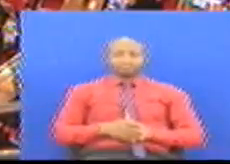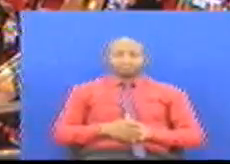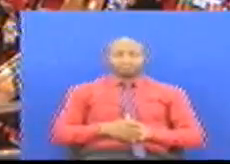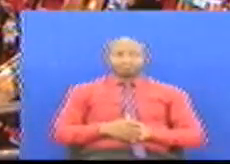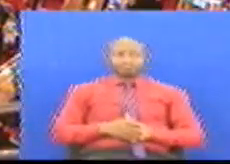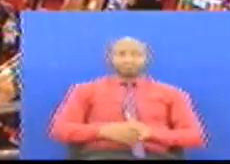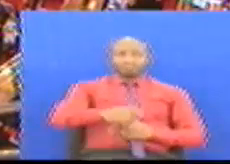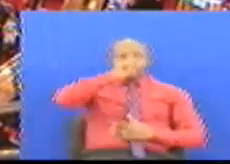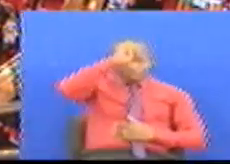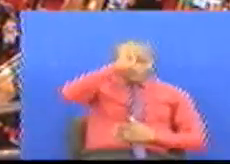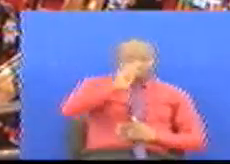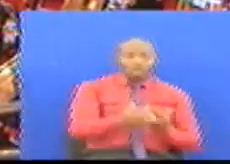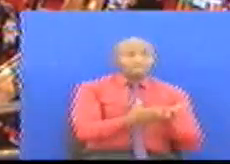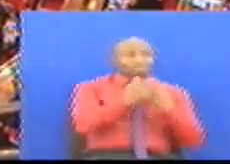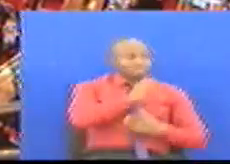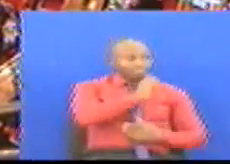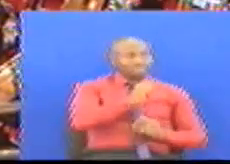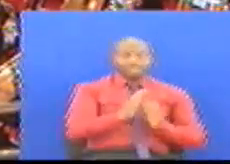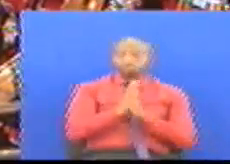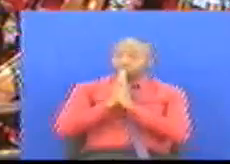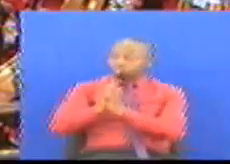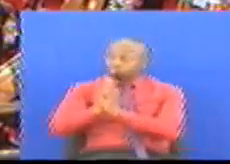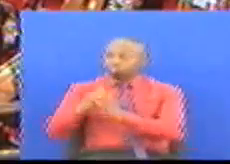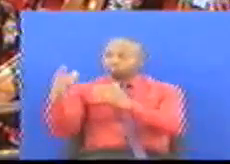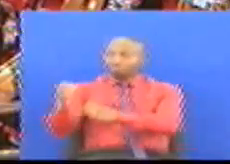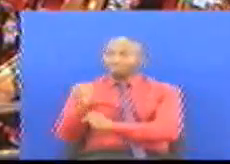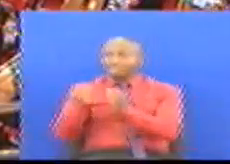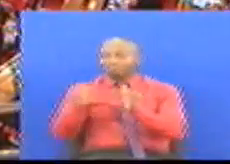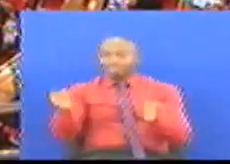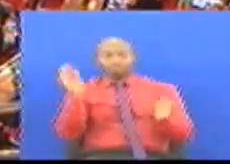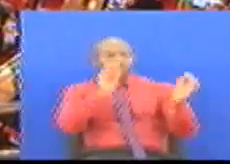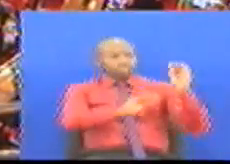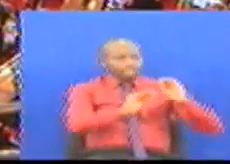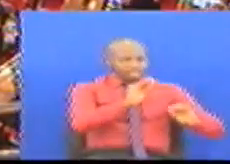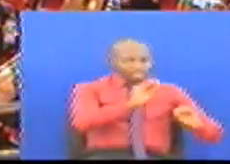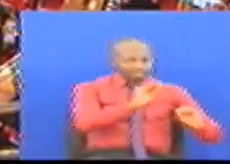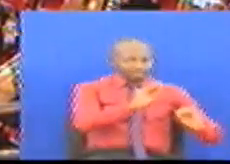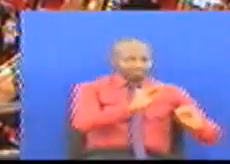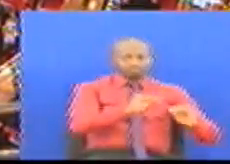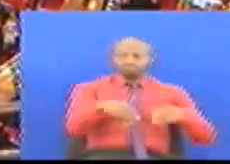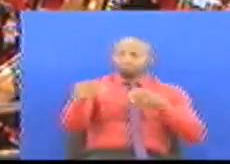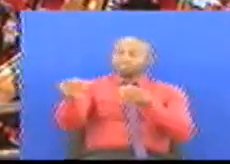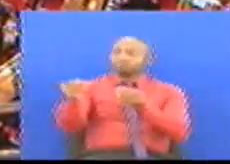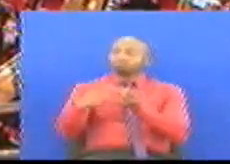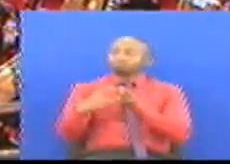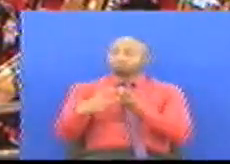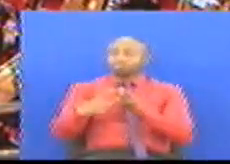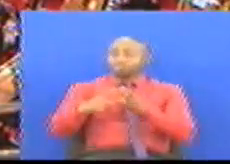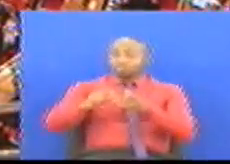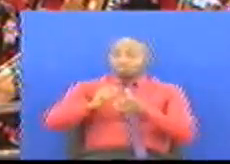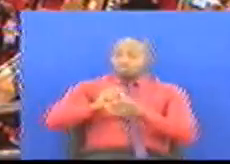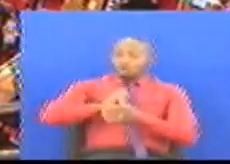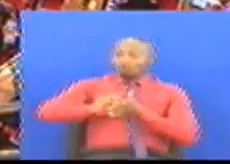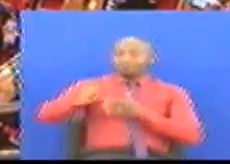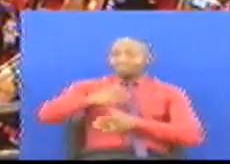Mheshimiwa Naibu Spika, nakushukuru sana kwa kupata nafasi ya kuchangia hotuba hii ya ofisi ya Rais